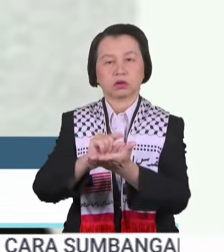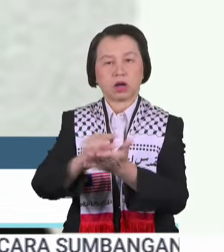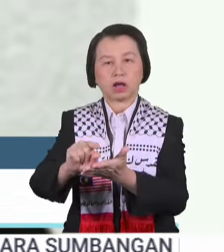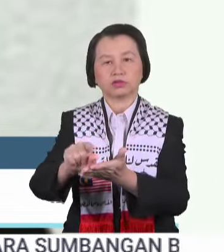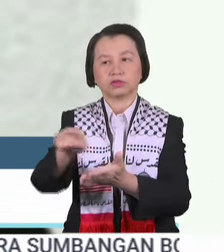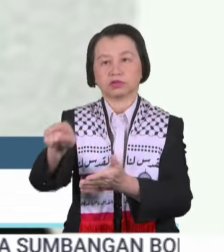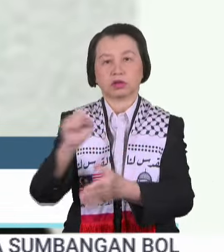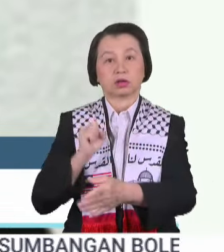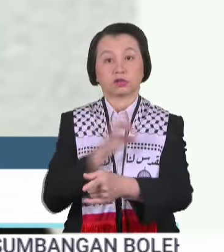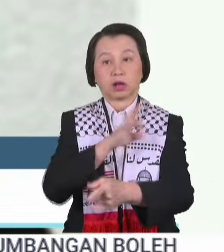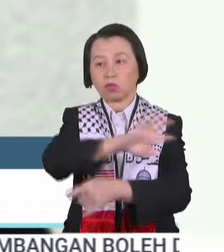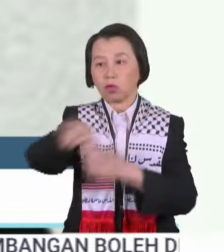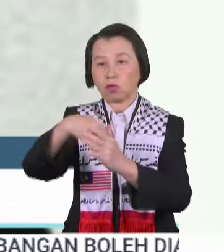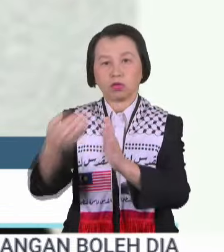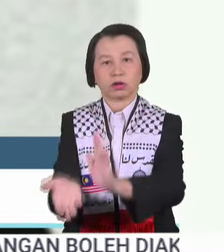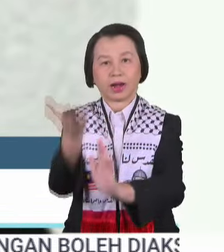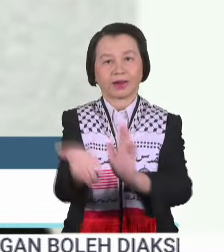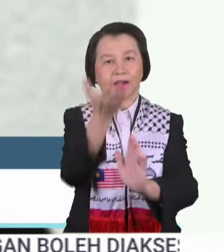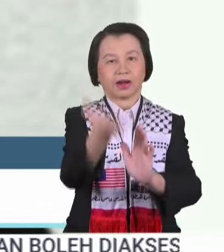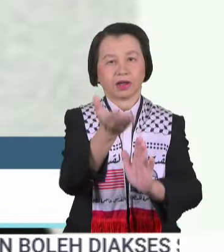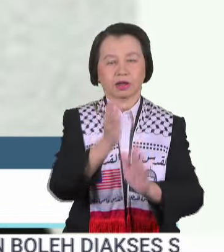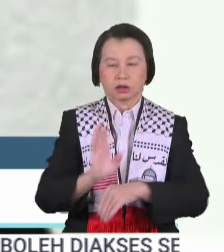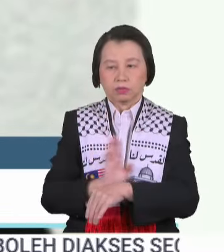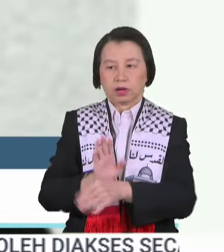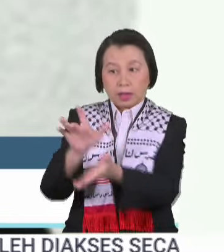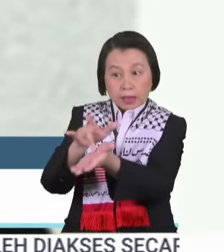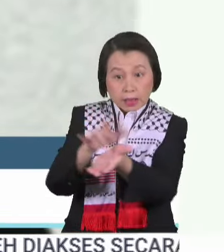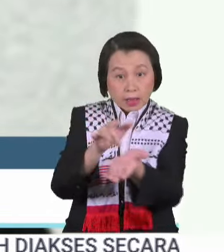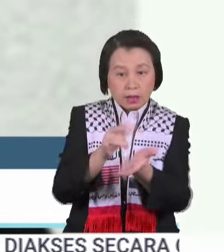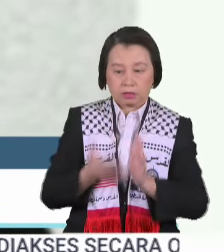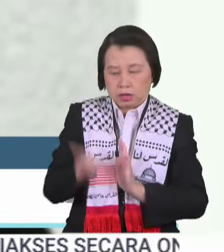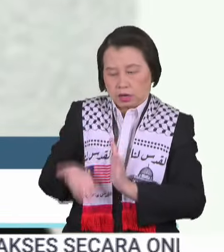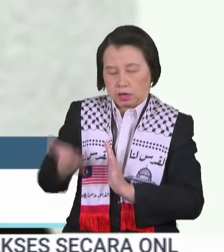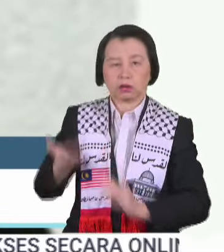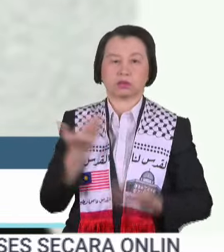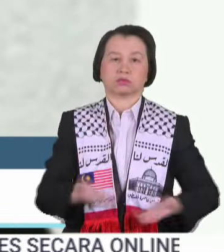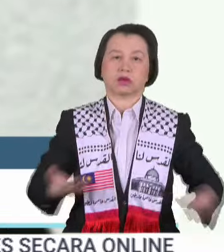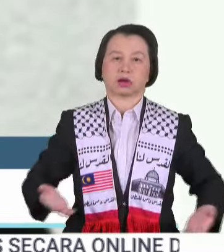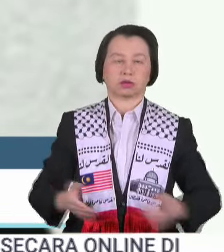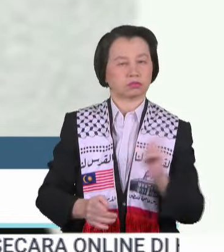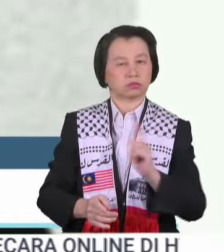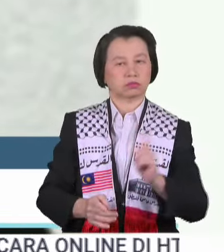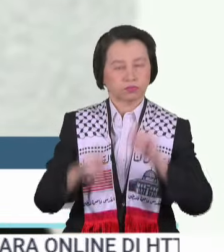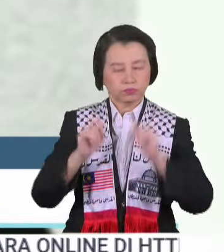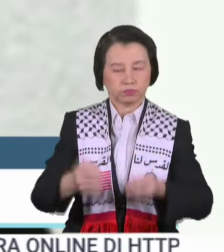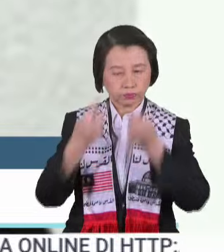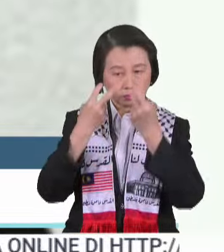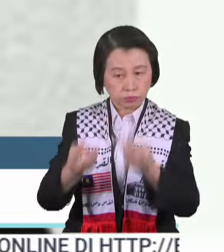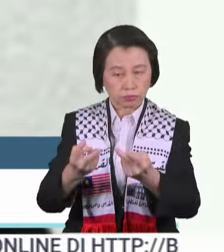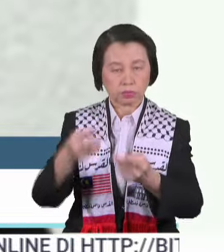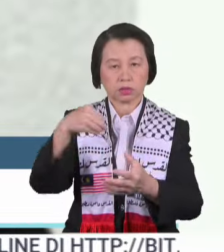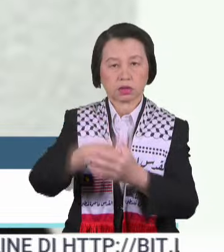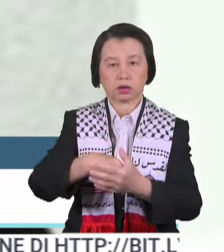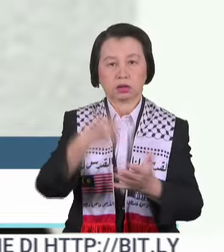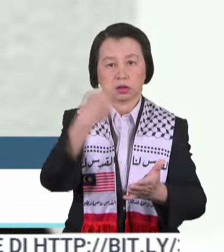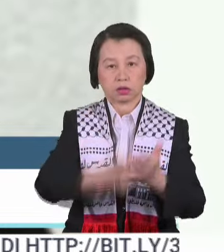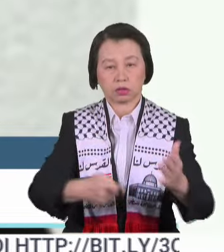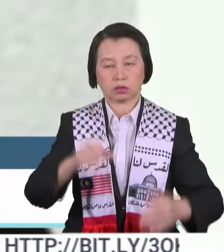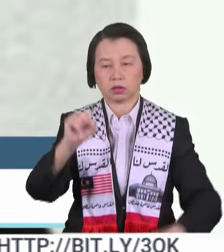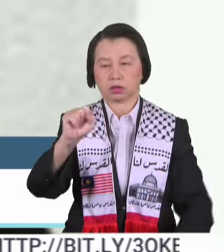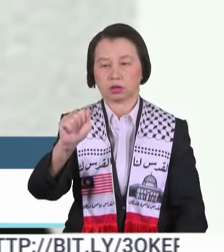gaji. Jadi itu penting, ya, kenaikan gaji perlu dilihat dengan melihat juga kenaikan dalam kos sara